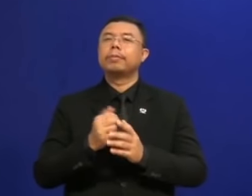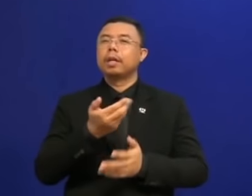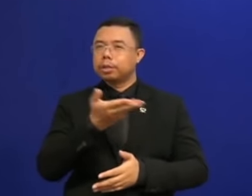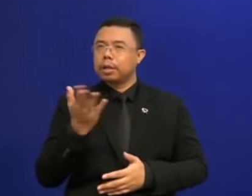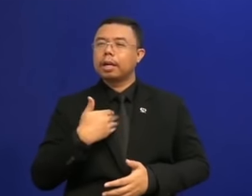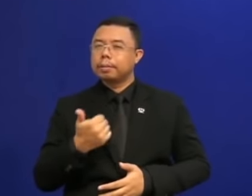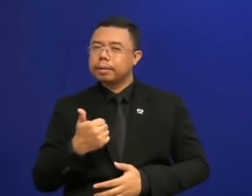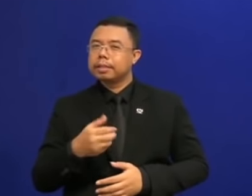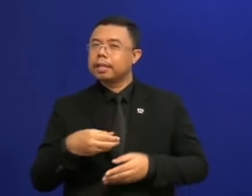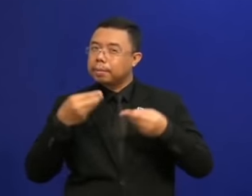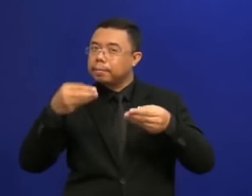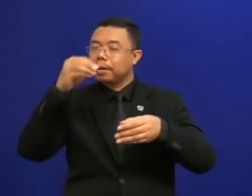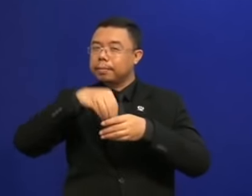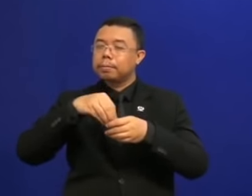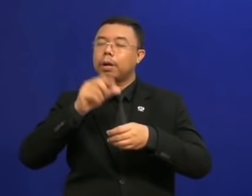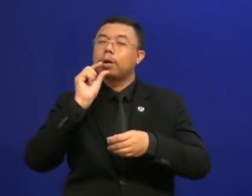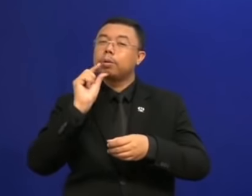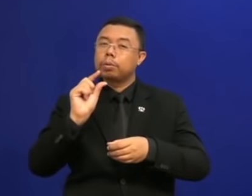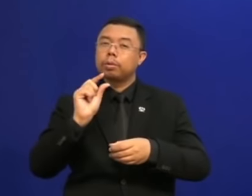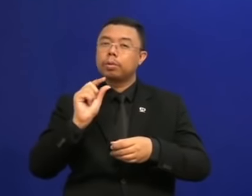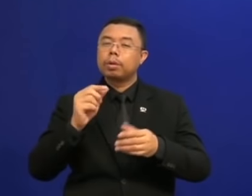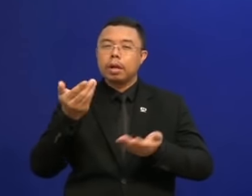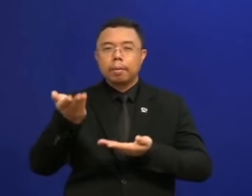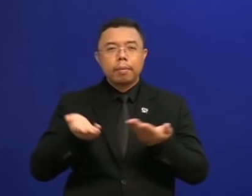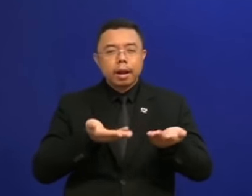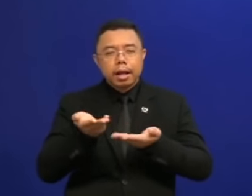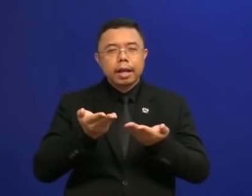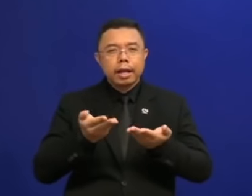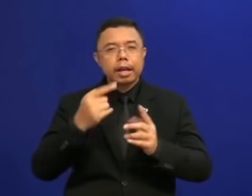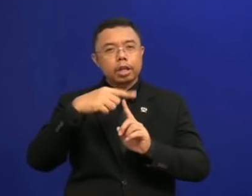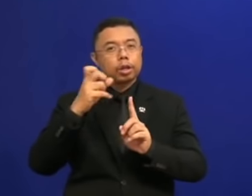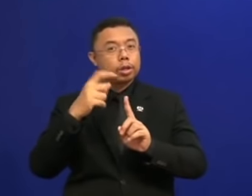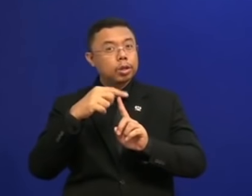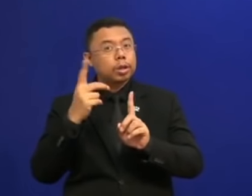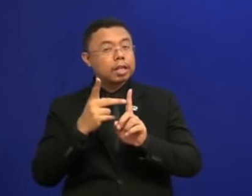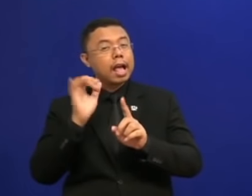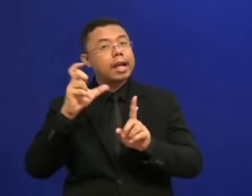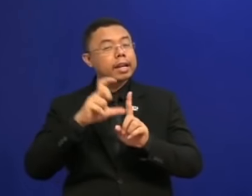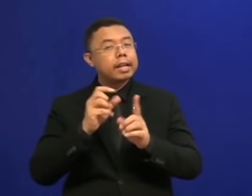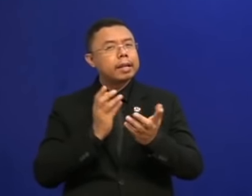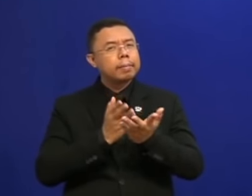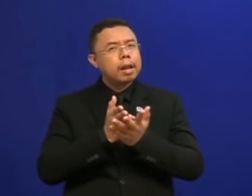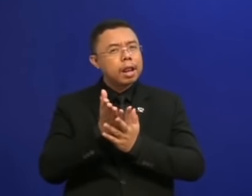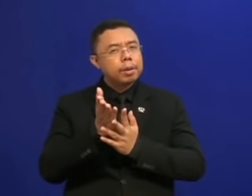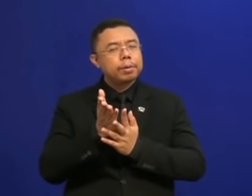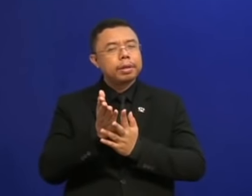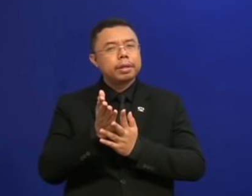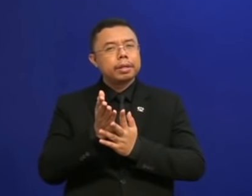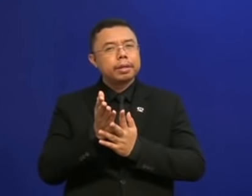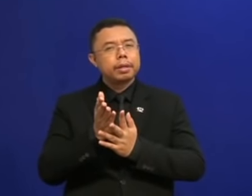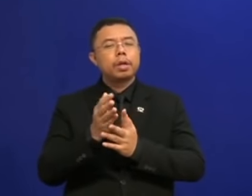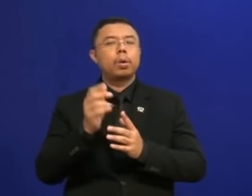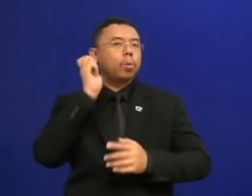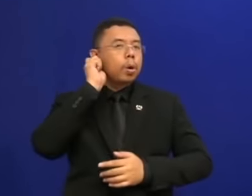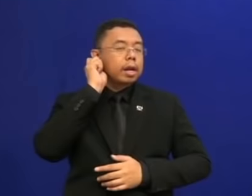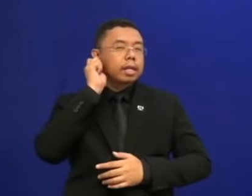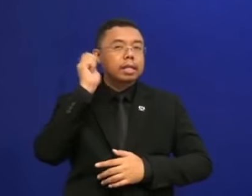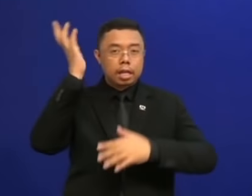saudara juga bisa memberi persembahan untuk pelayanan Truth ID juga melalui